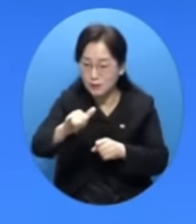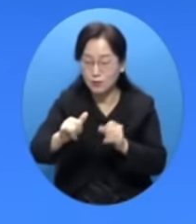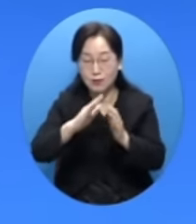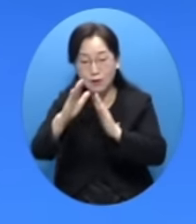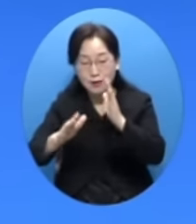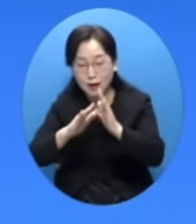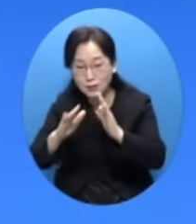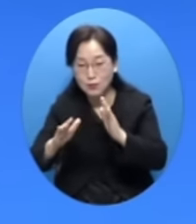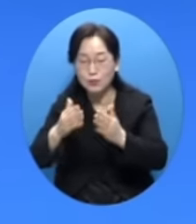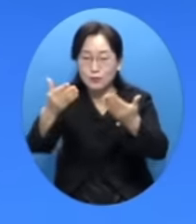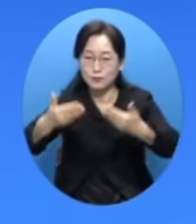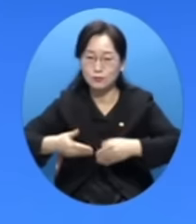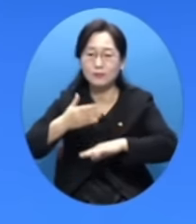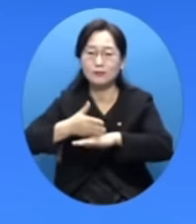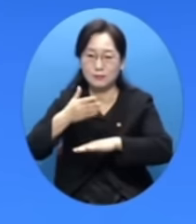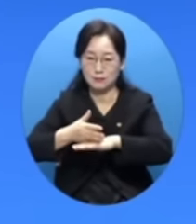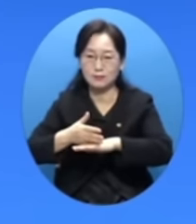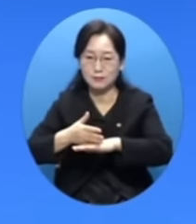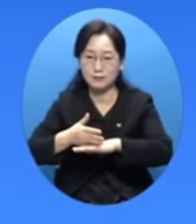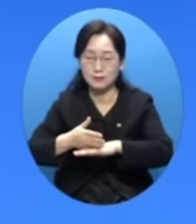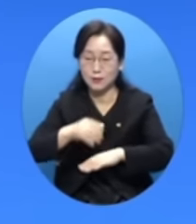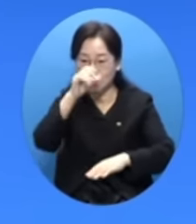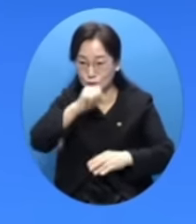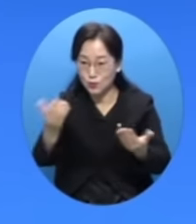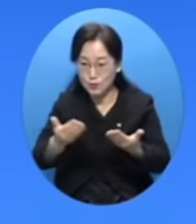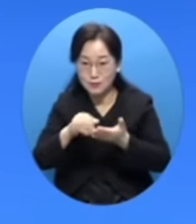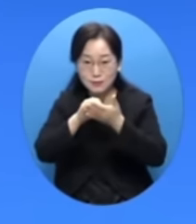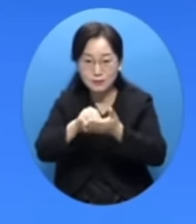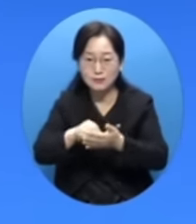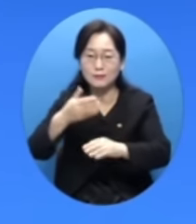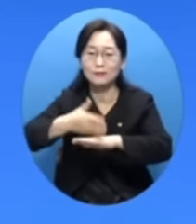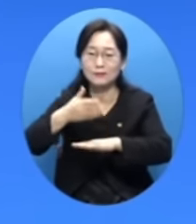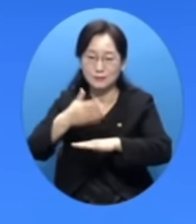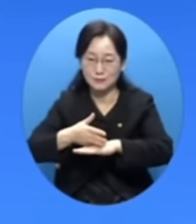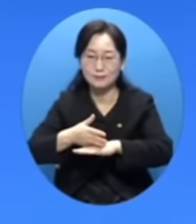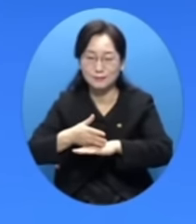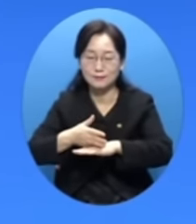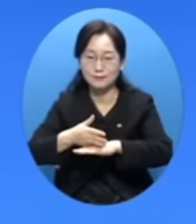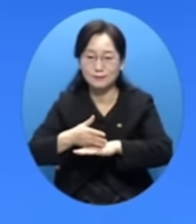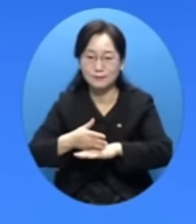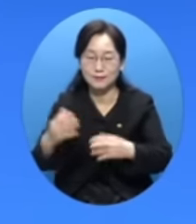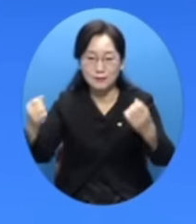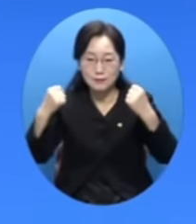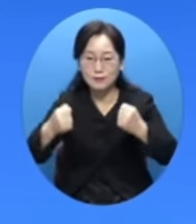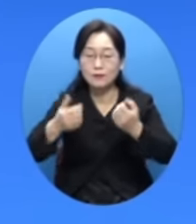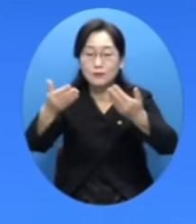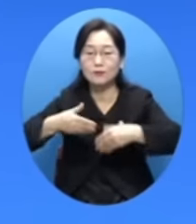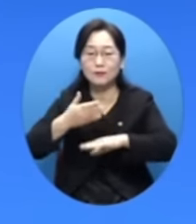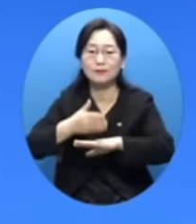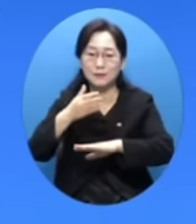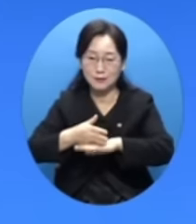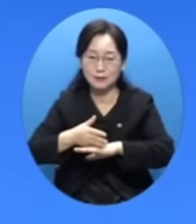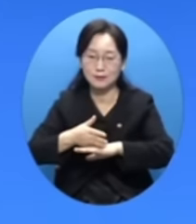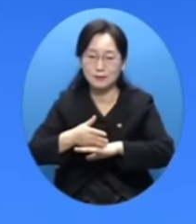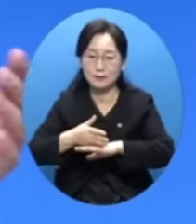주신 것을 감사하고, 좋은 직장을 주신 것을 감사하고, 건강을 준 것을 감사하고